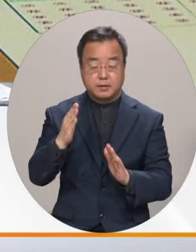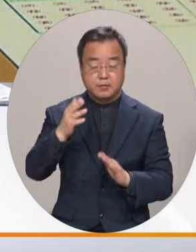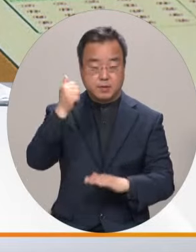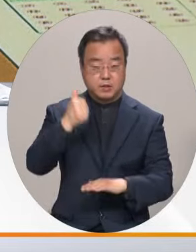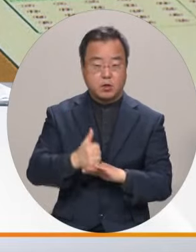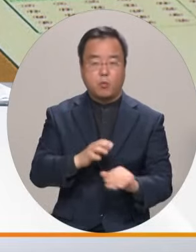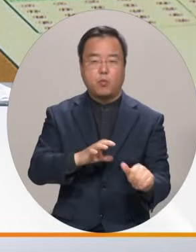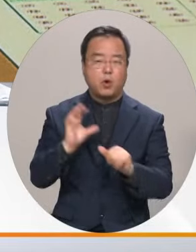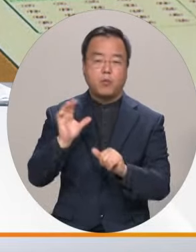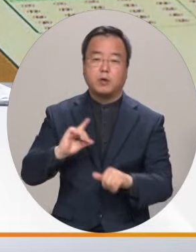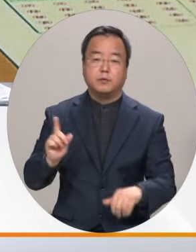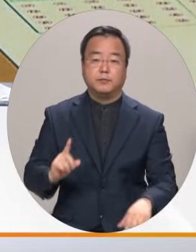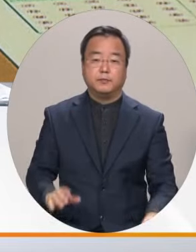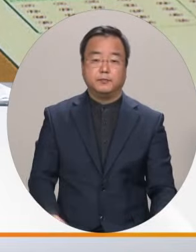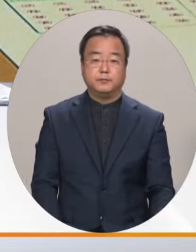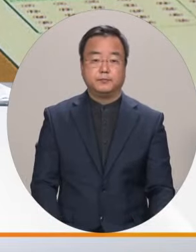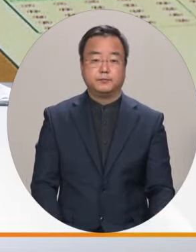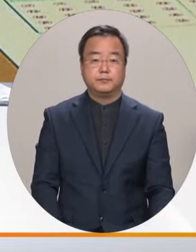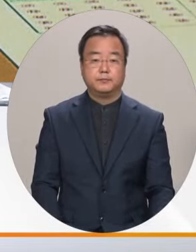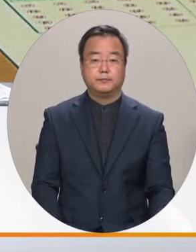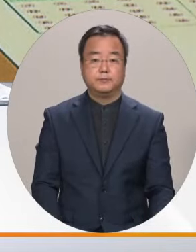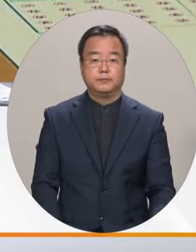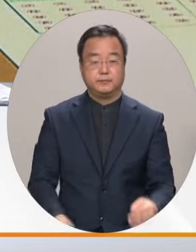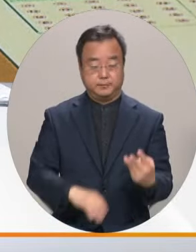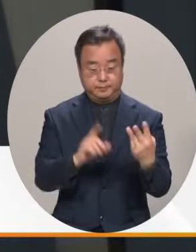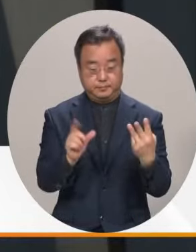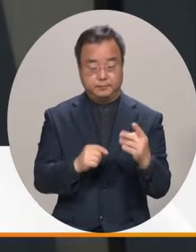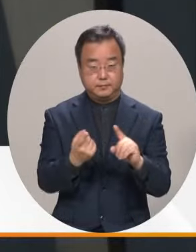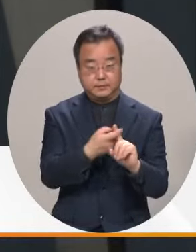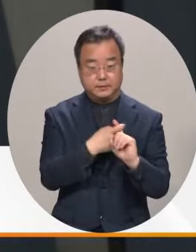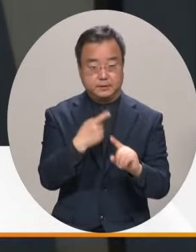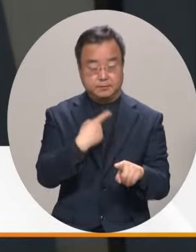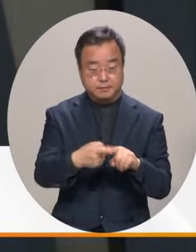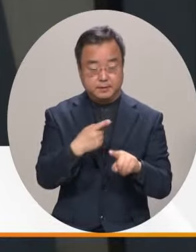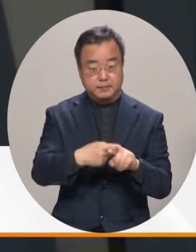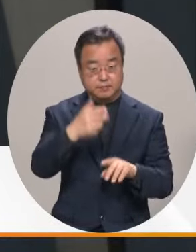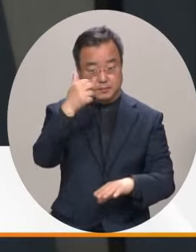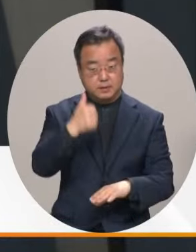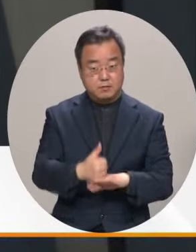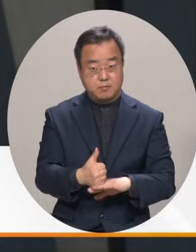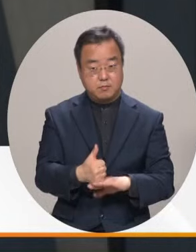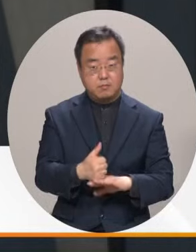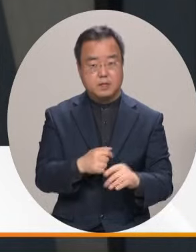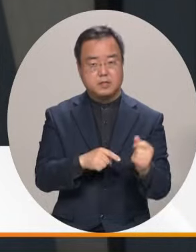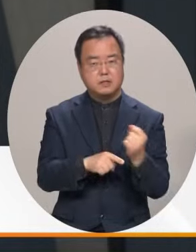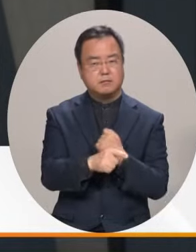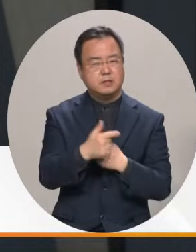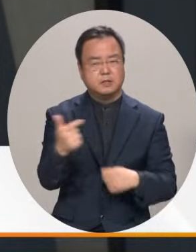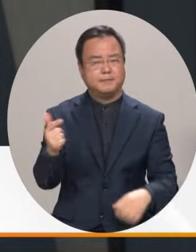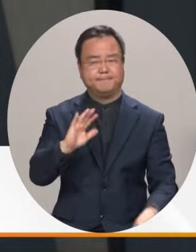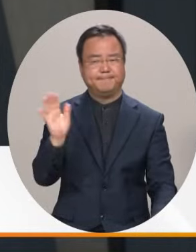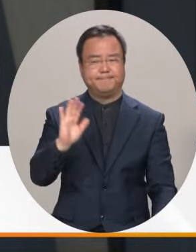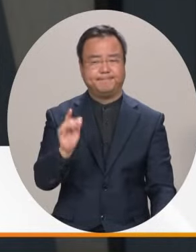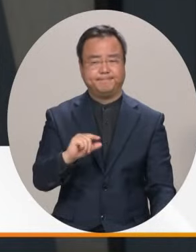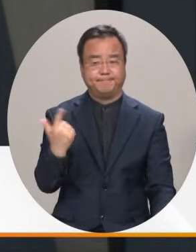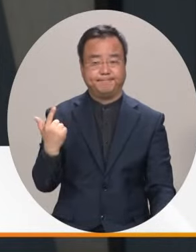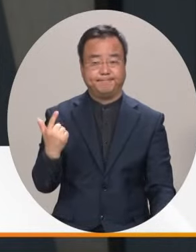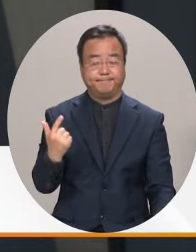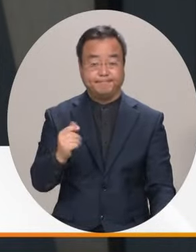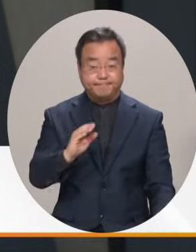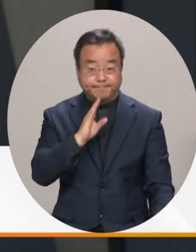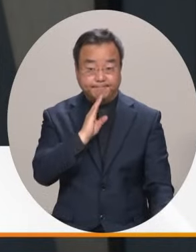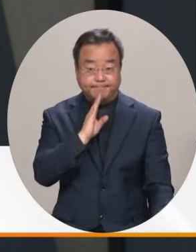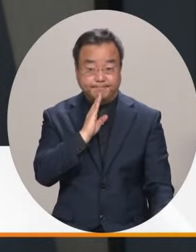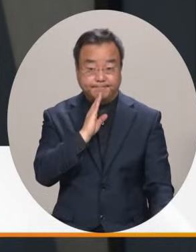좋겠습니까 예 3월 학력 평가의 결과 자체에 큰 의미를 둘 필요는 없습니다 물론 어